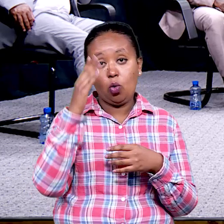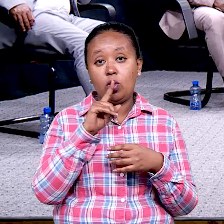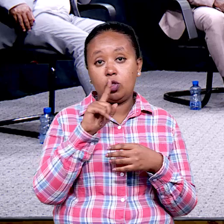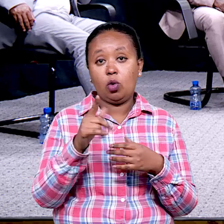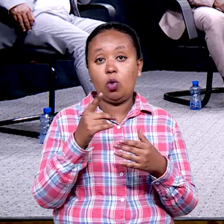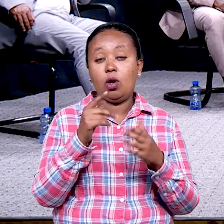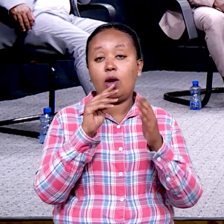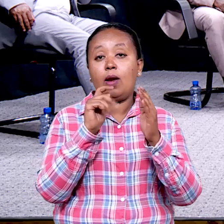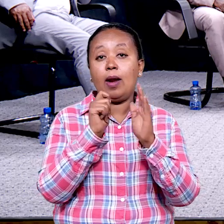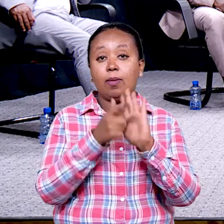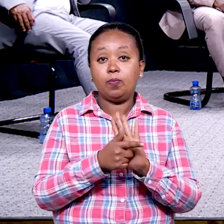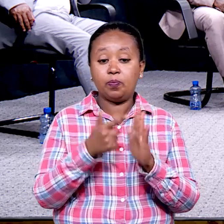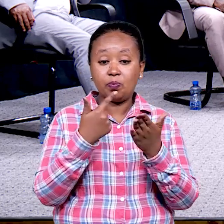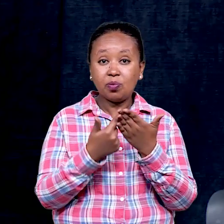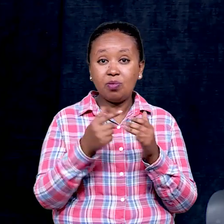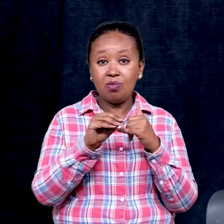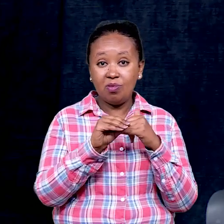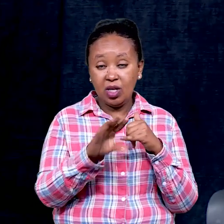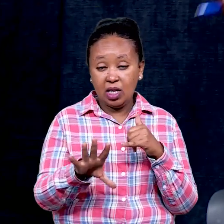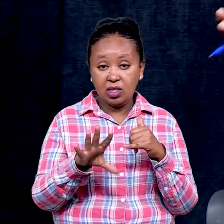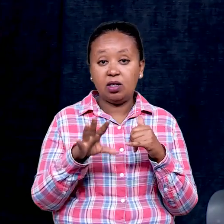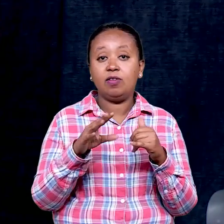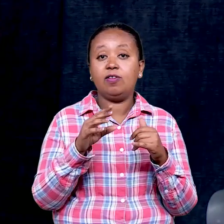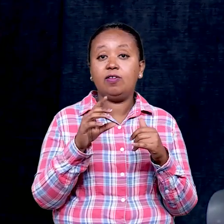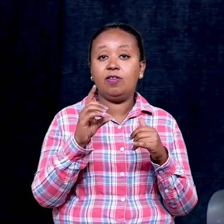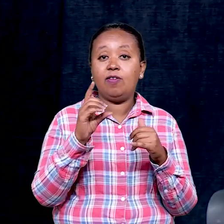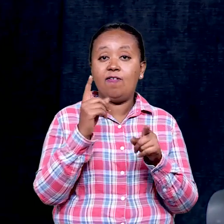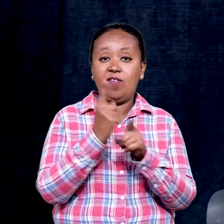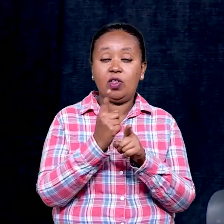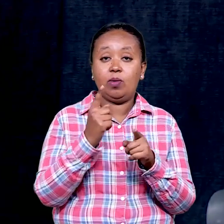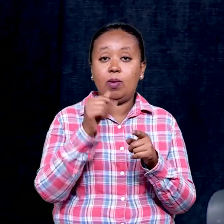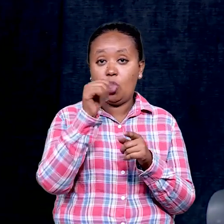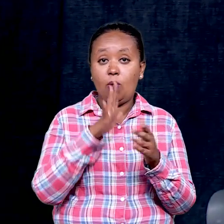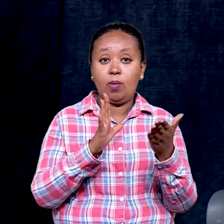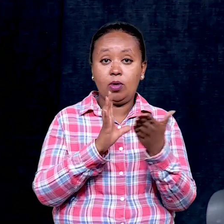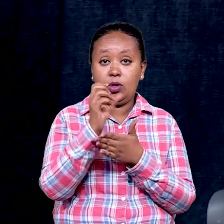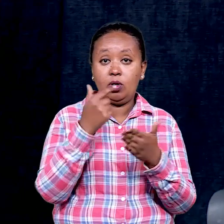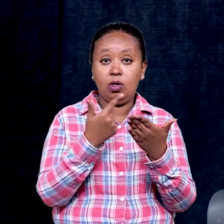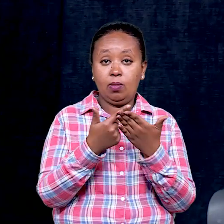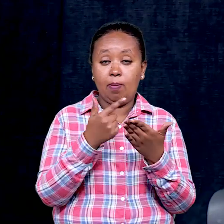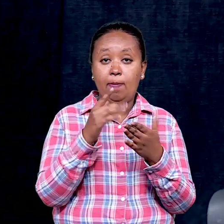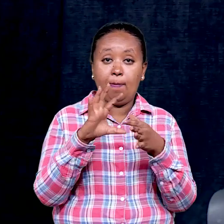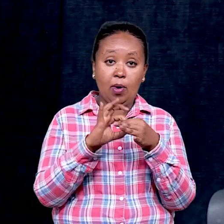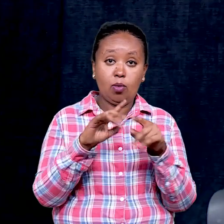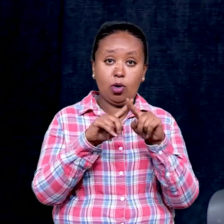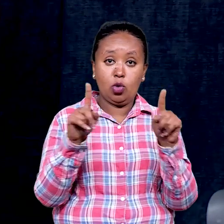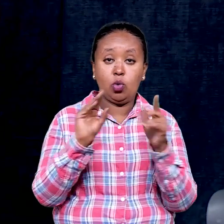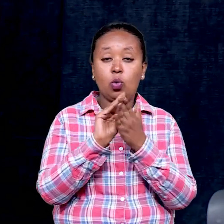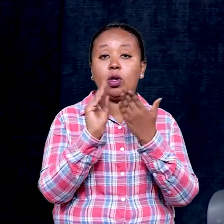ለምሳሌ ይሄ ሴክተር በተለይ በፍትህ ጉዳዮች ላይ በሰብአዊ መብት ጉዳዮች ላይ የሚሰሩ ሲቪል ማህበራት በልዩ